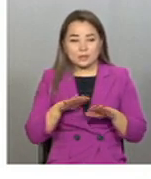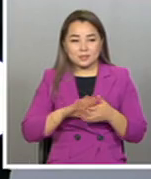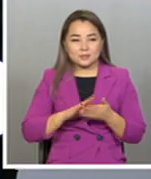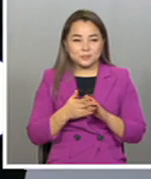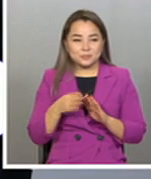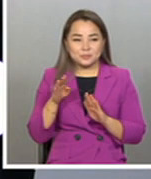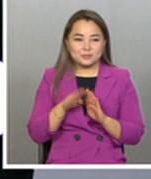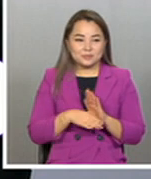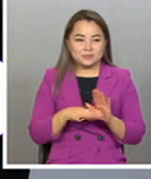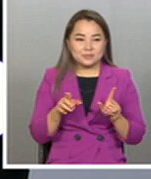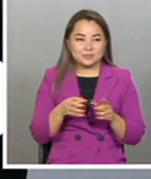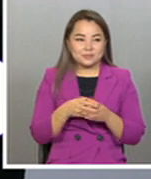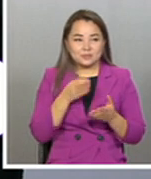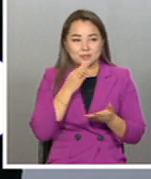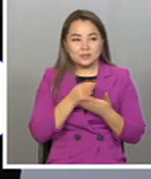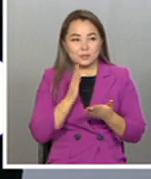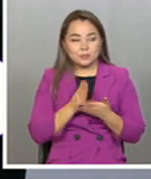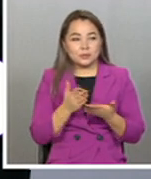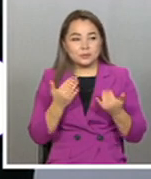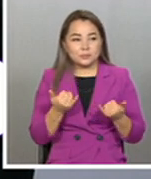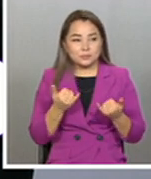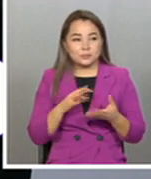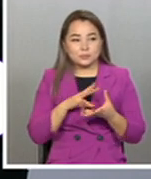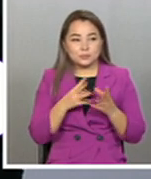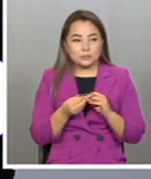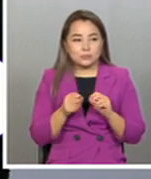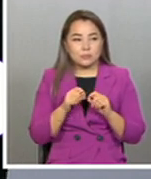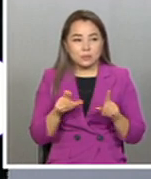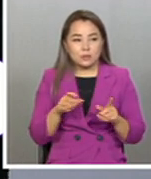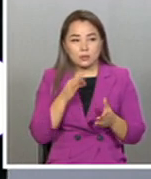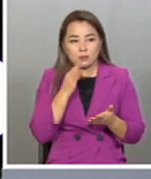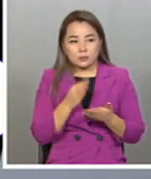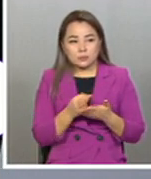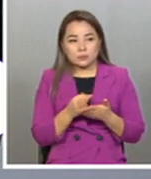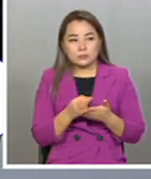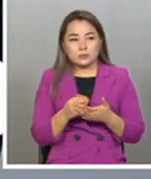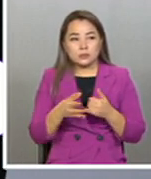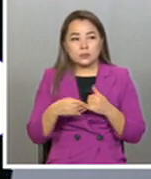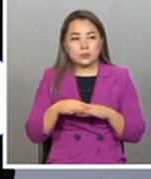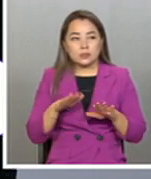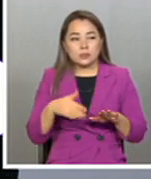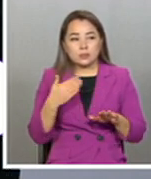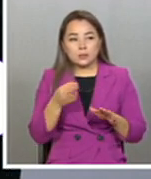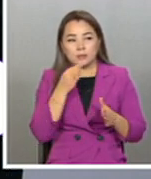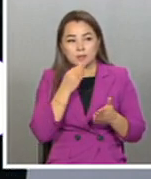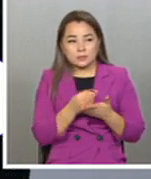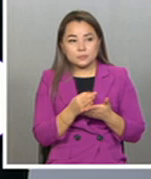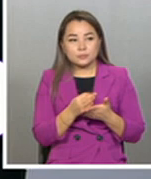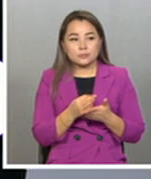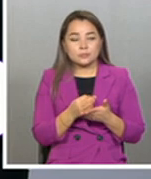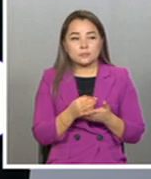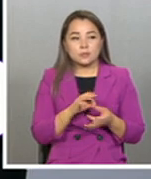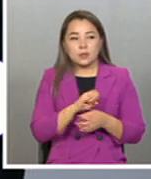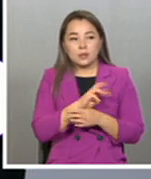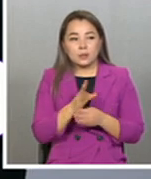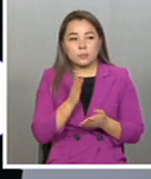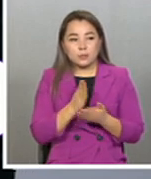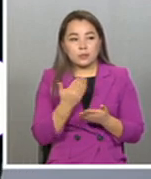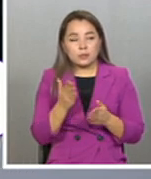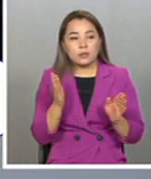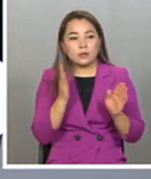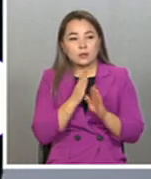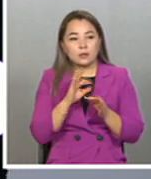гипотермия. Ал енді сабағымызды қорытындылай келе, жергілікті компонентті қосымша қамту негізінде климаттың